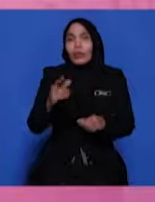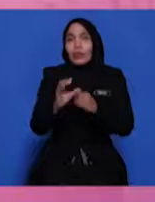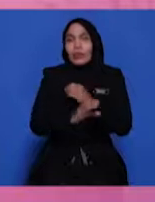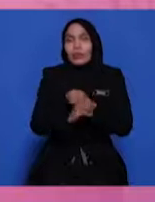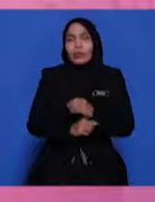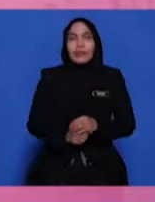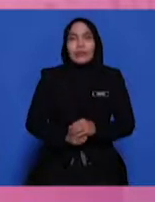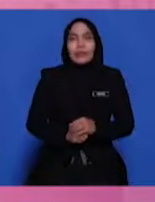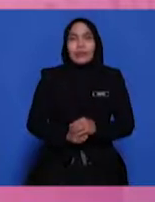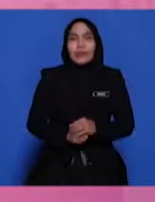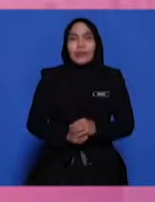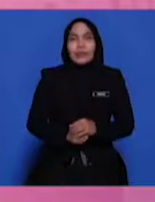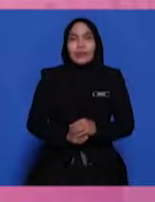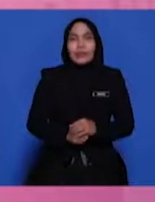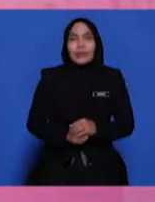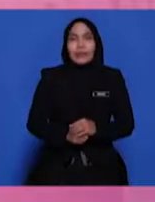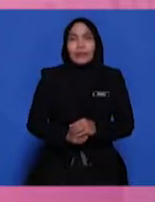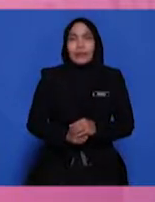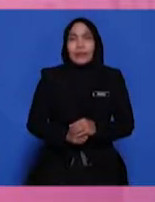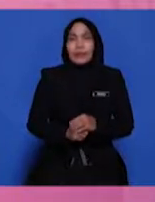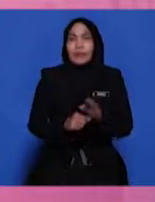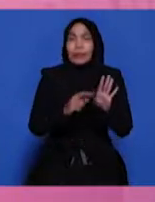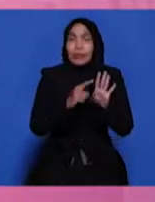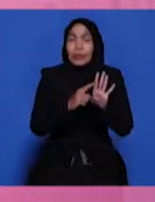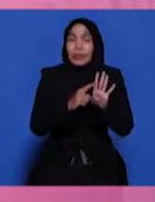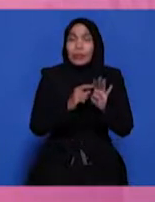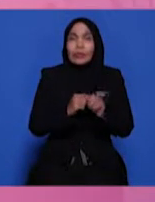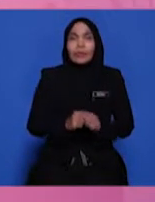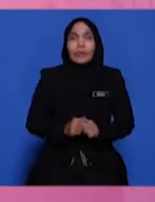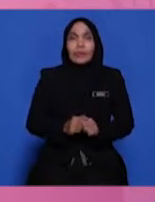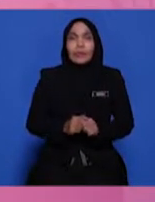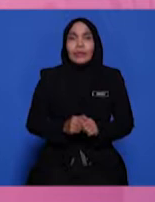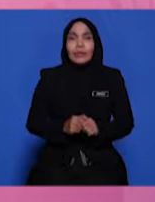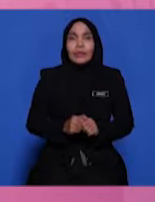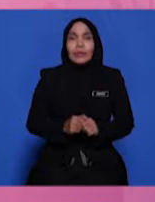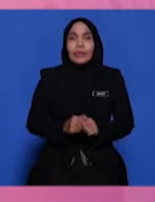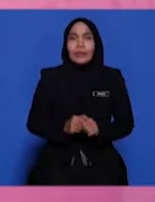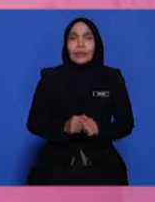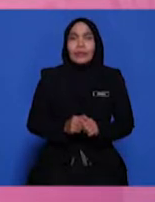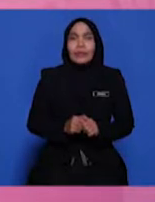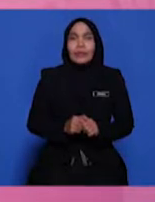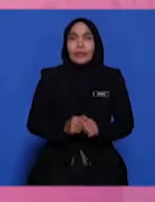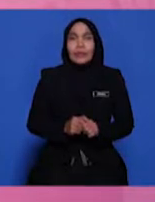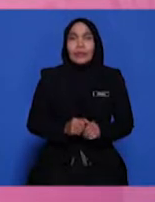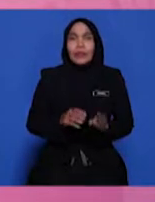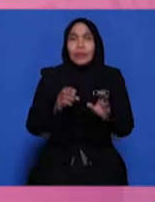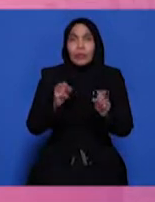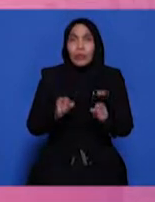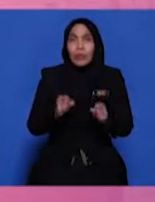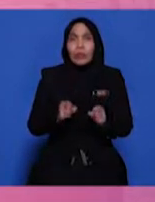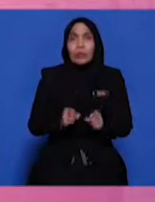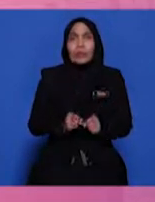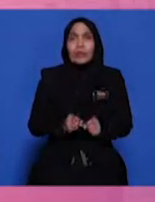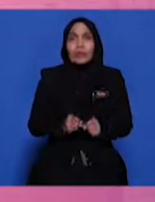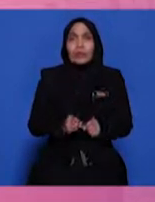sebagai spesifik. Measurable. Matlamat khusus Encik Ahmad boleh dihitung sebab beliau